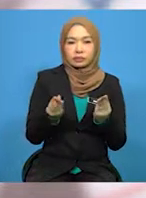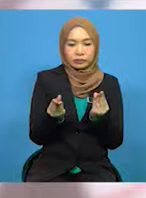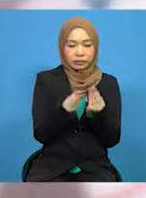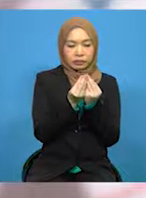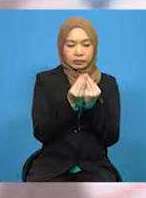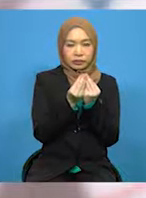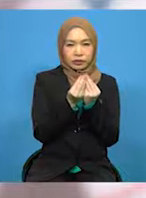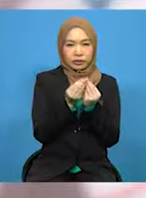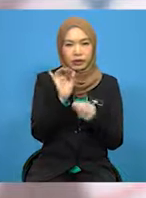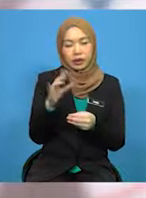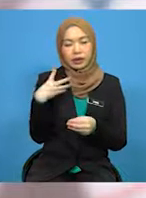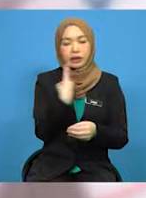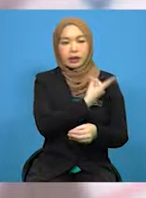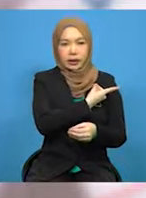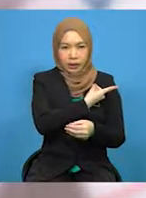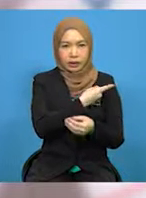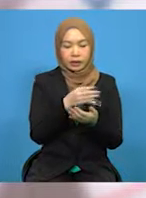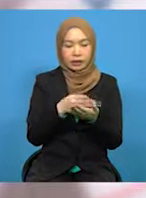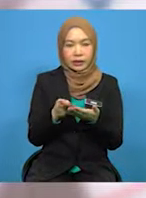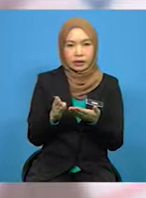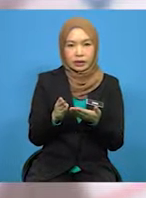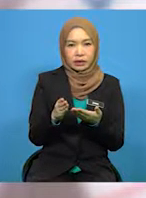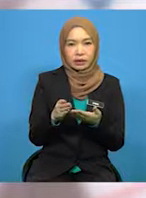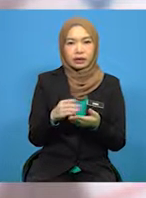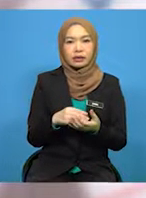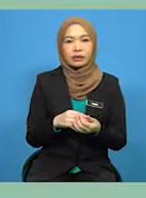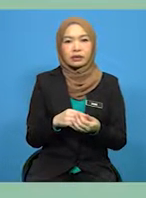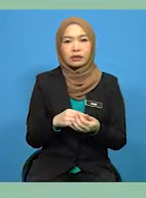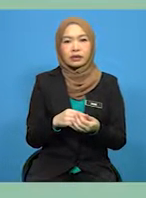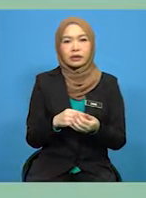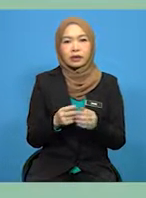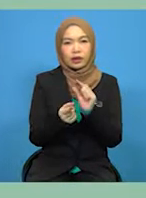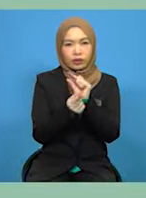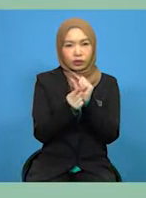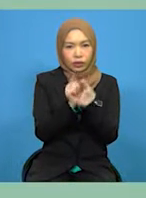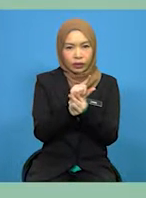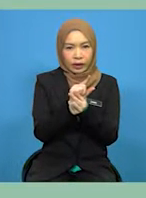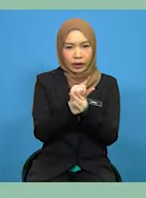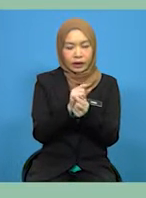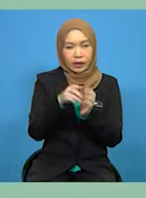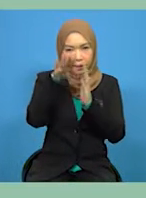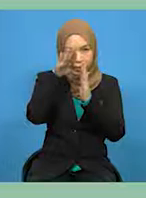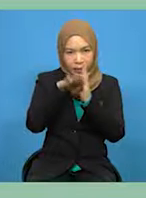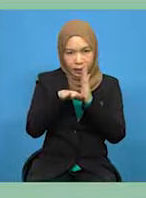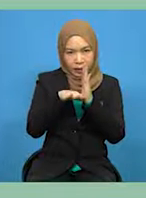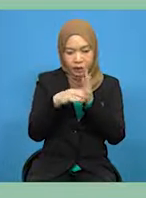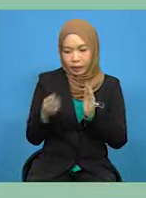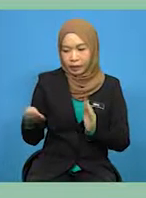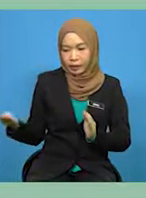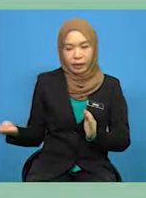menggantikan barang modal yang telah usang. Susut nilai merujuk